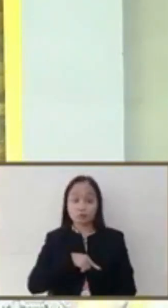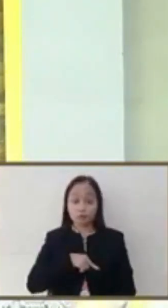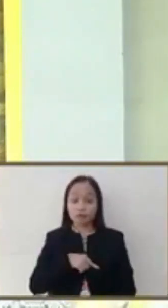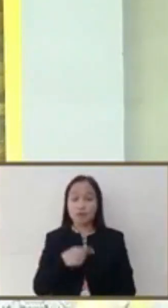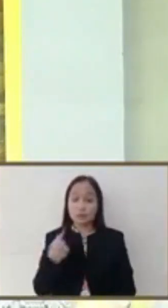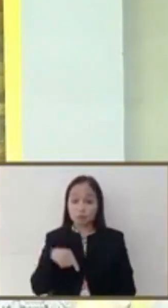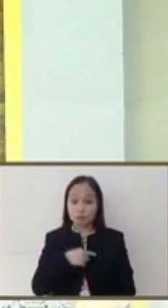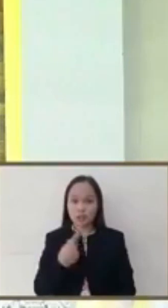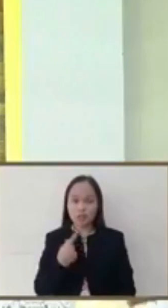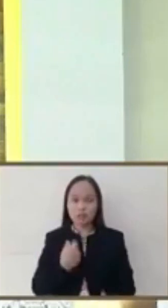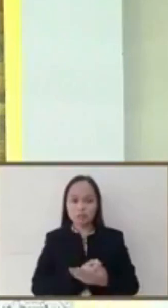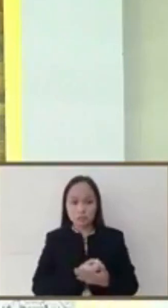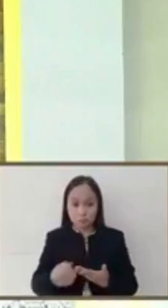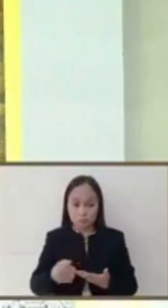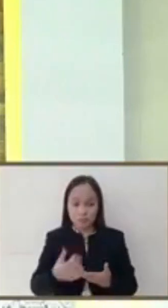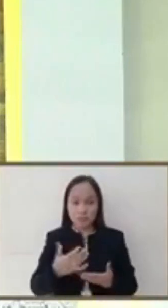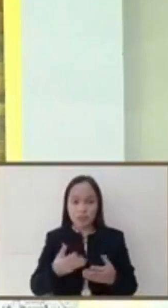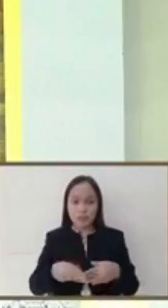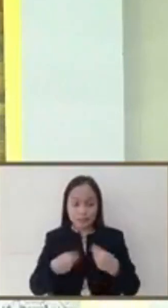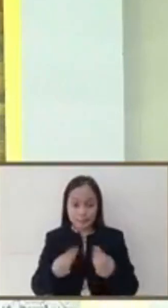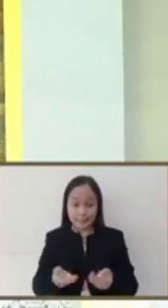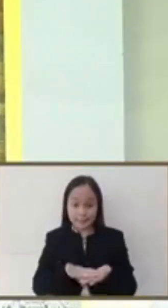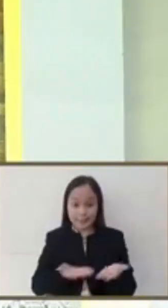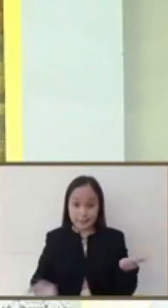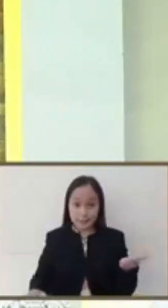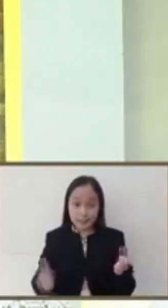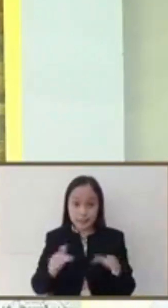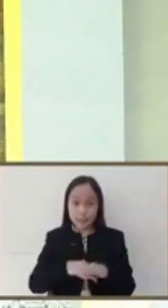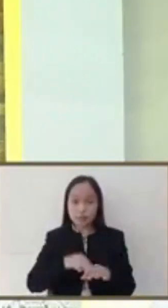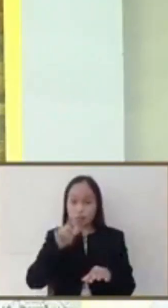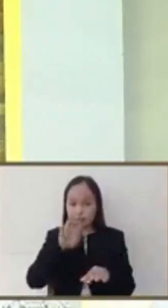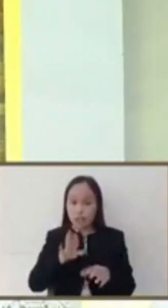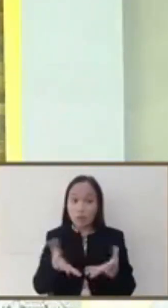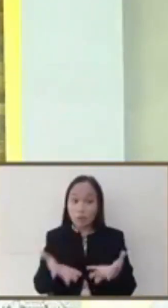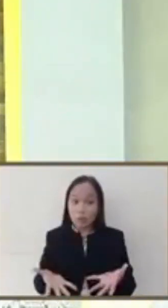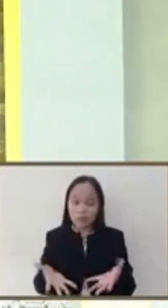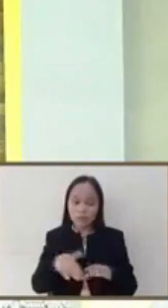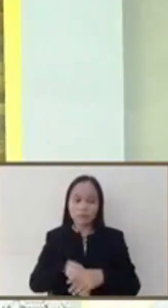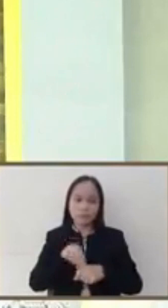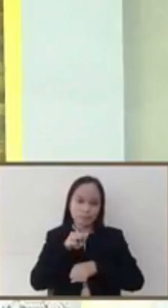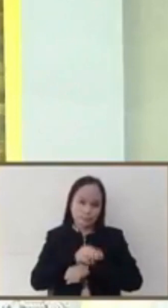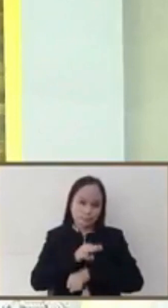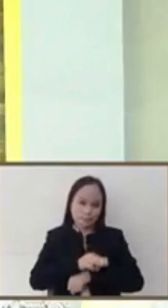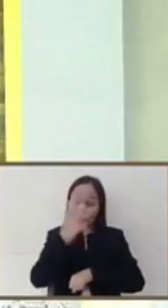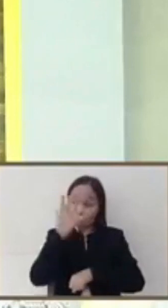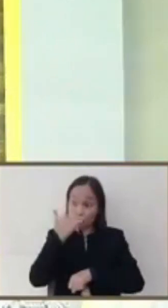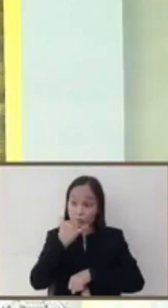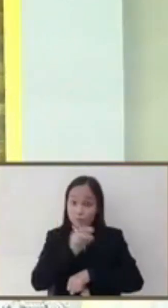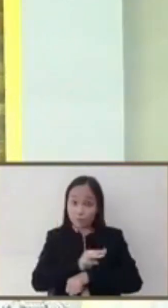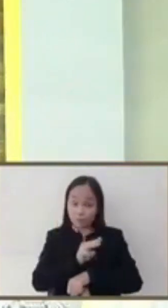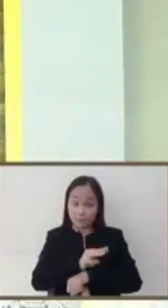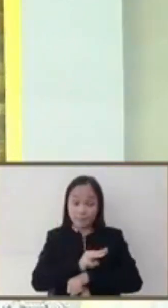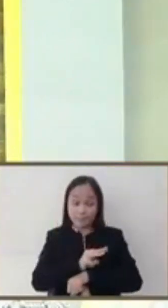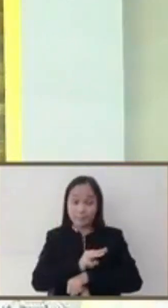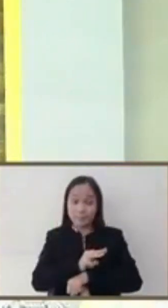invest in the things of God. In the ministry, why? Because ministry